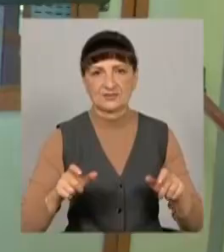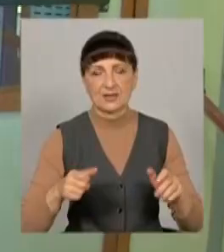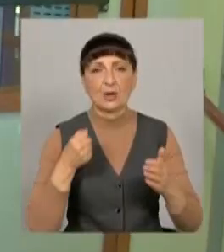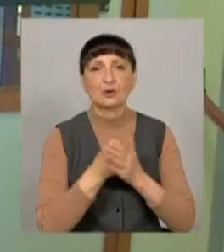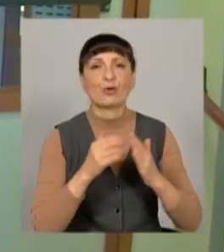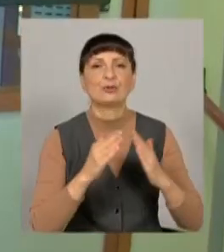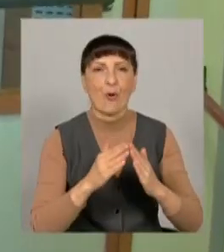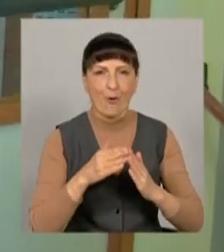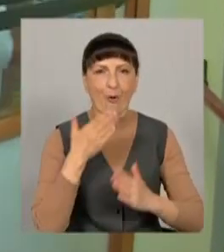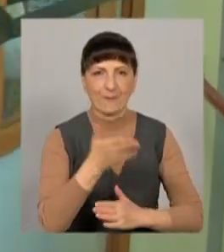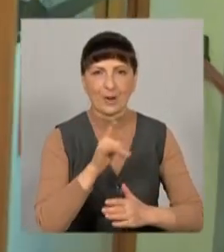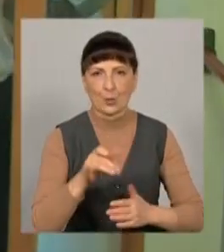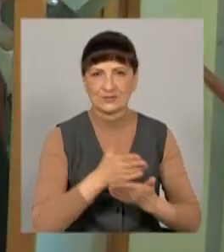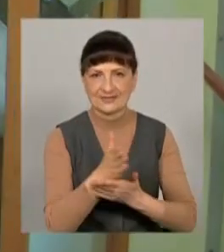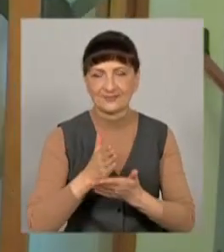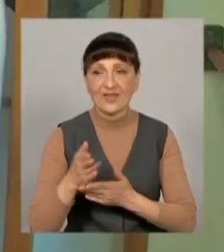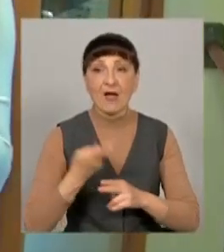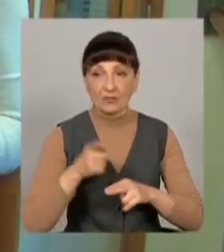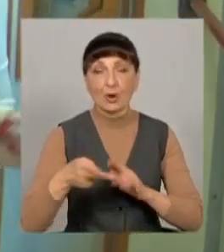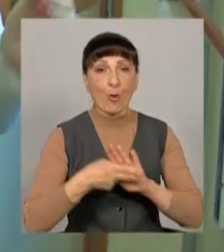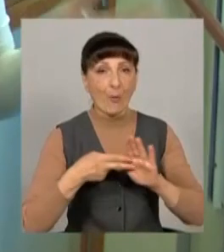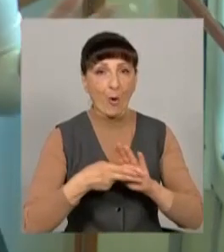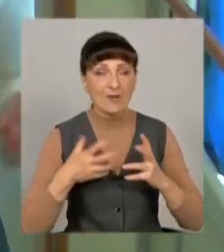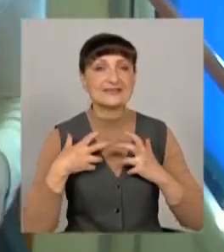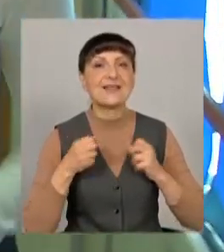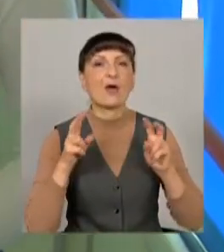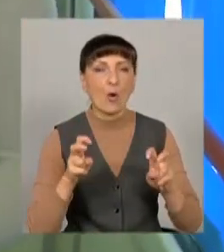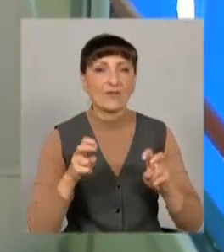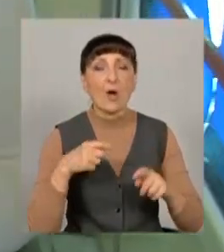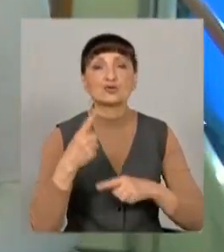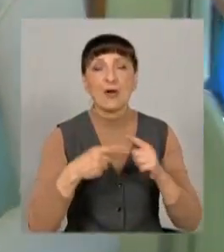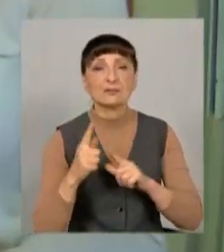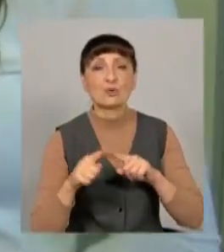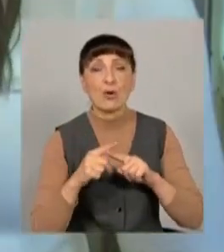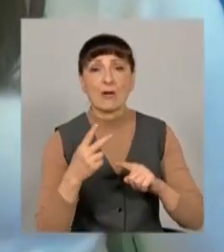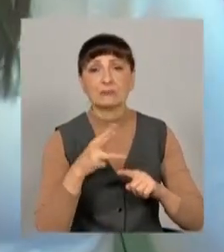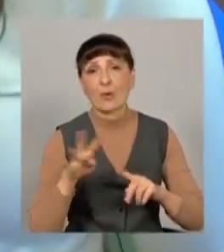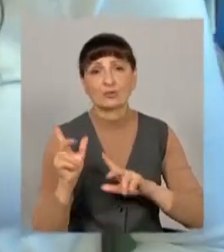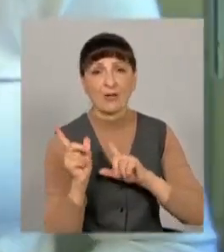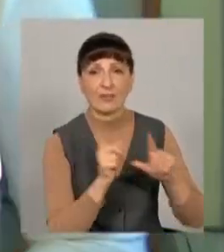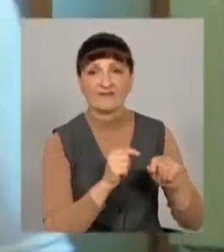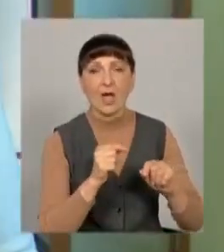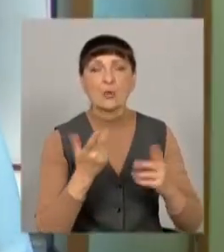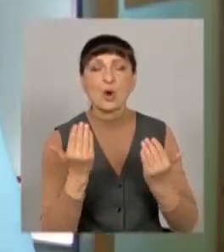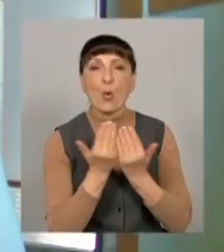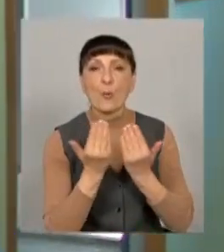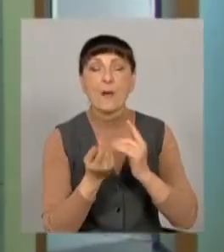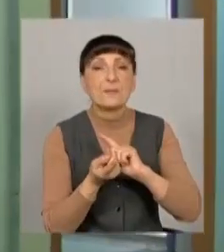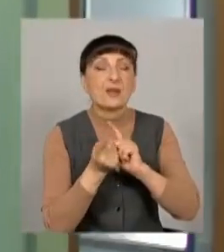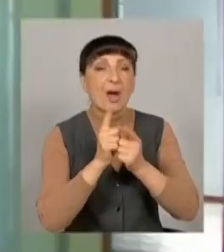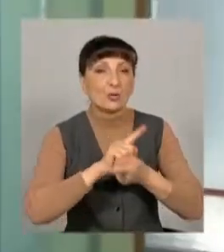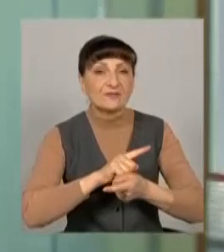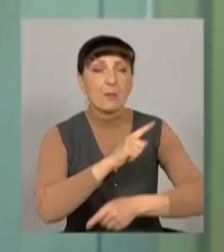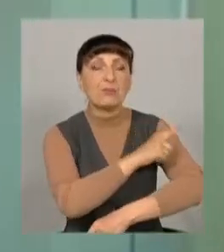дома. Вот такой поезд здоровья отправится уже через считанные минуты. Как вы видите, его купе переоборудованы в самые